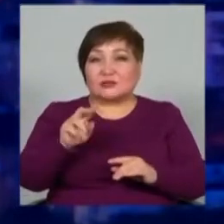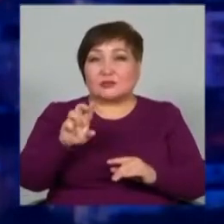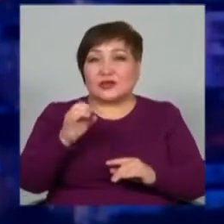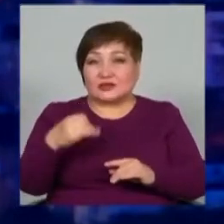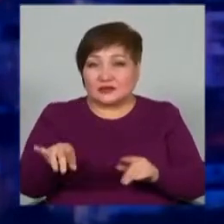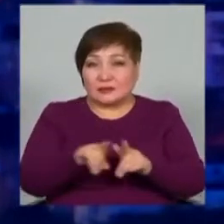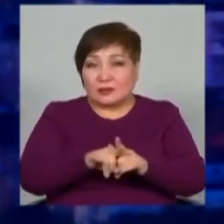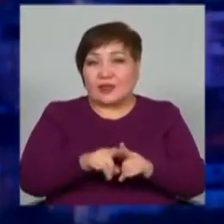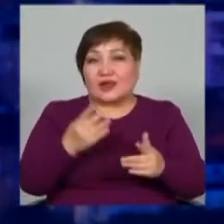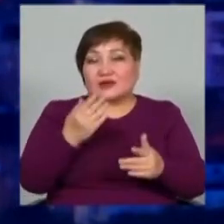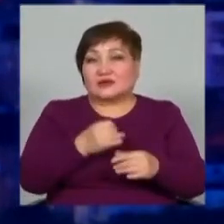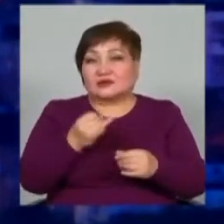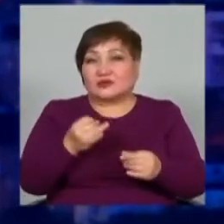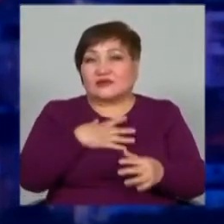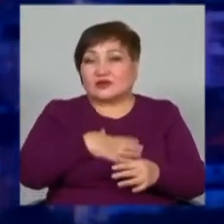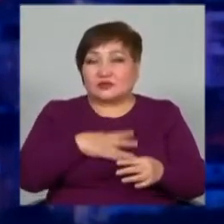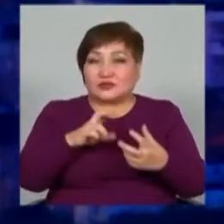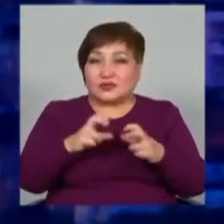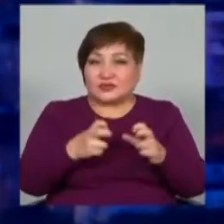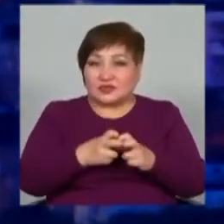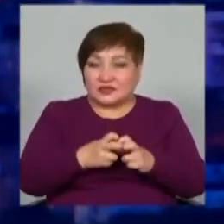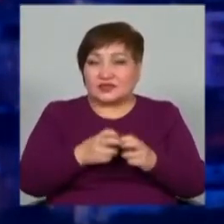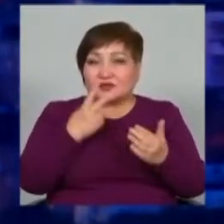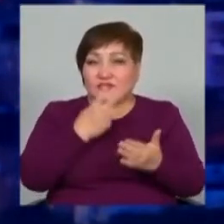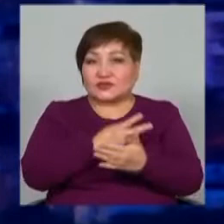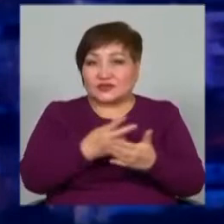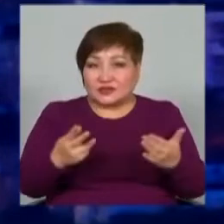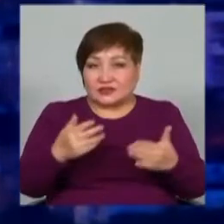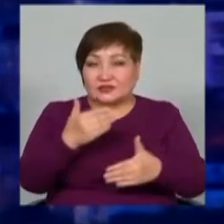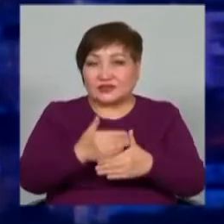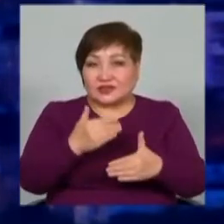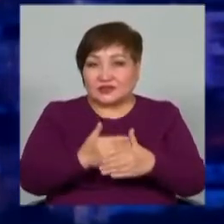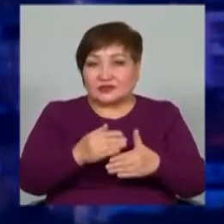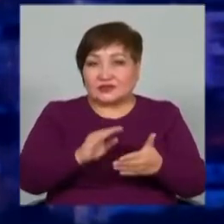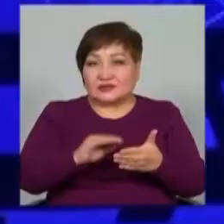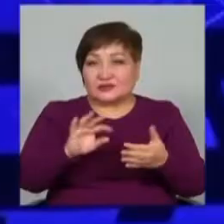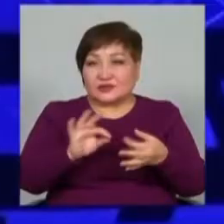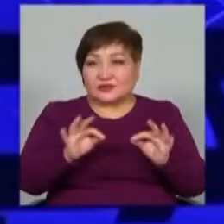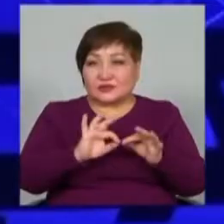қоғам толғандырған мәселе көрініс тапқан. Туынды жайлы толығырақ тілшіміз сабақтайды.